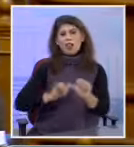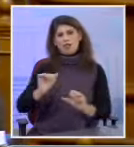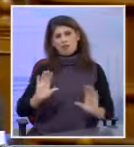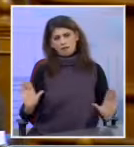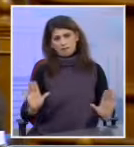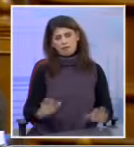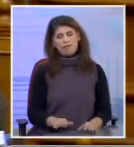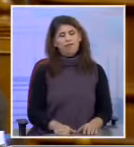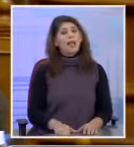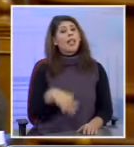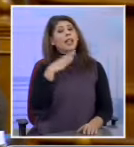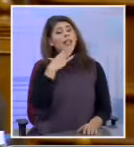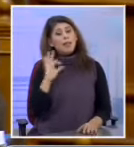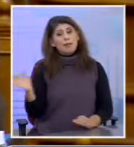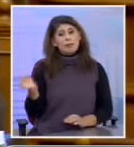επειδή